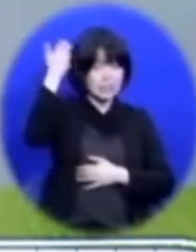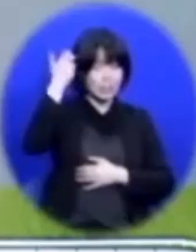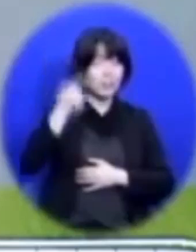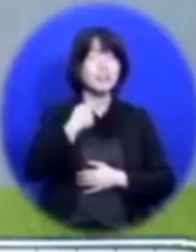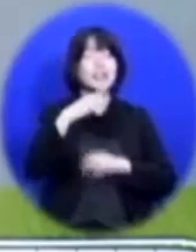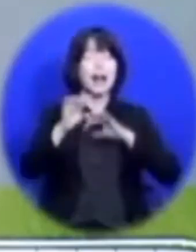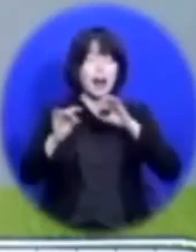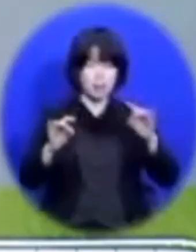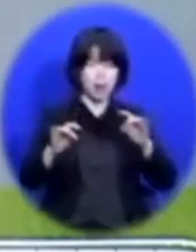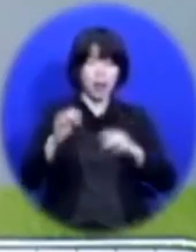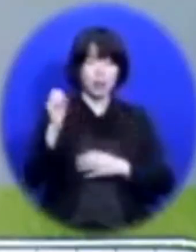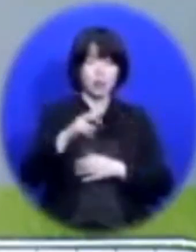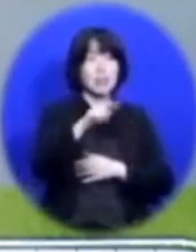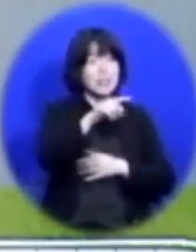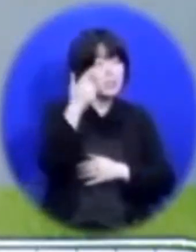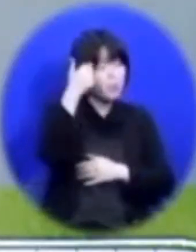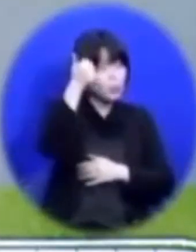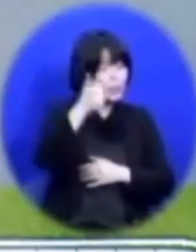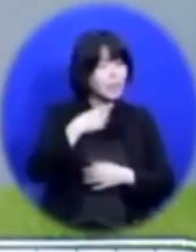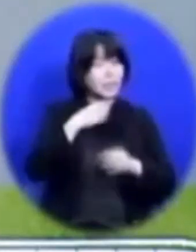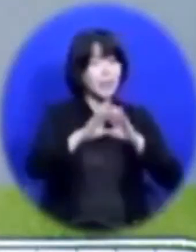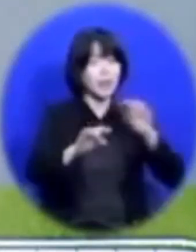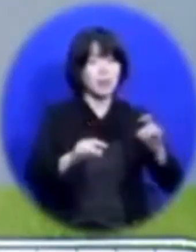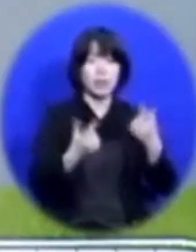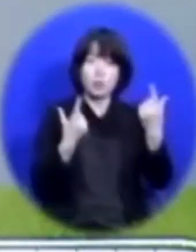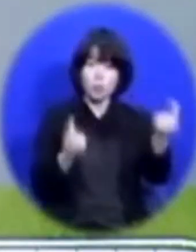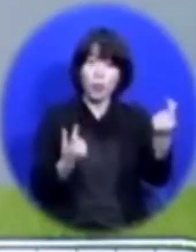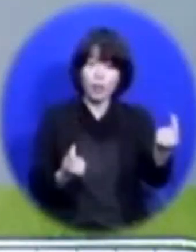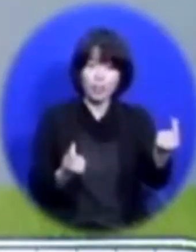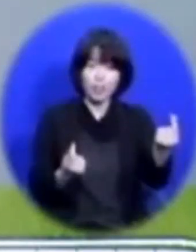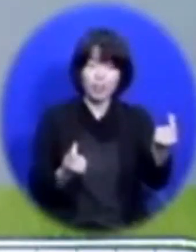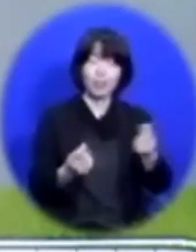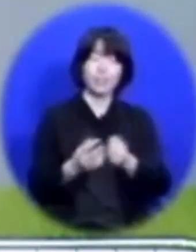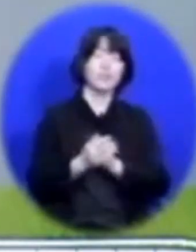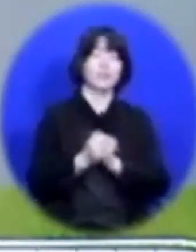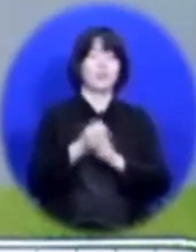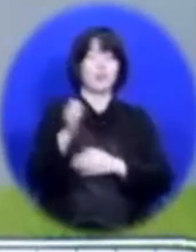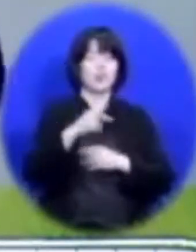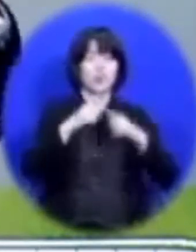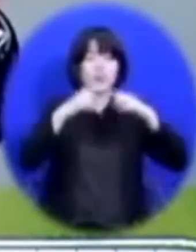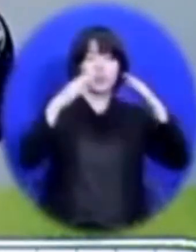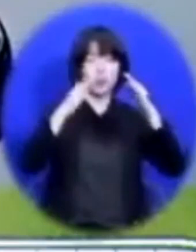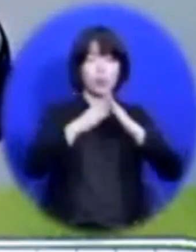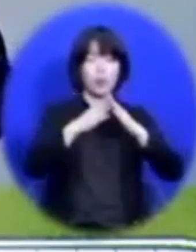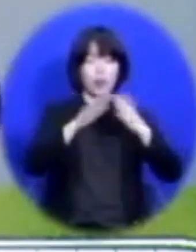내가가진영적인갈망이 목사님의갈망과어떻게이토록똑같을수있을까?예수님한분만으로도